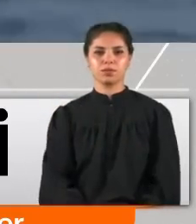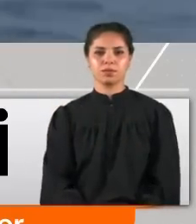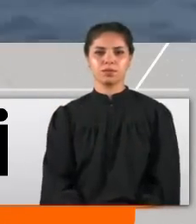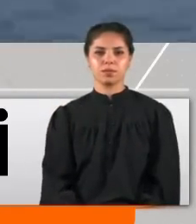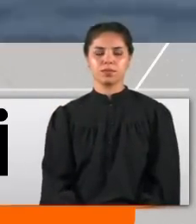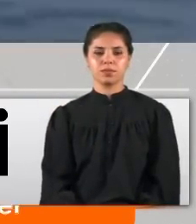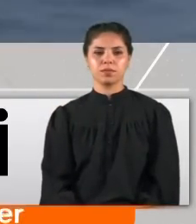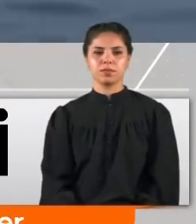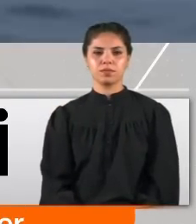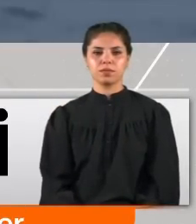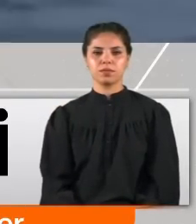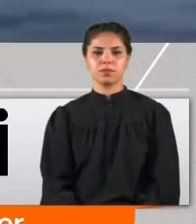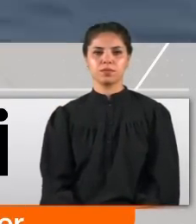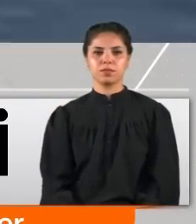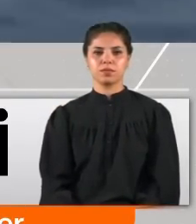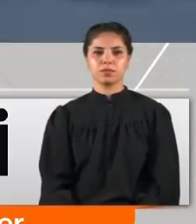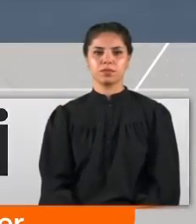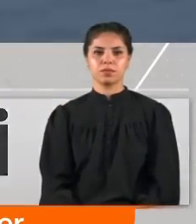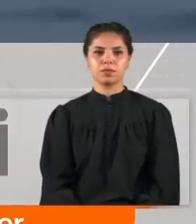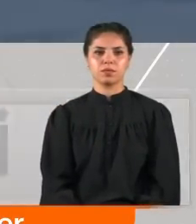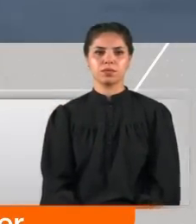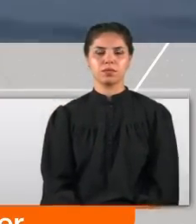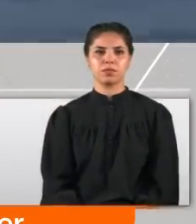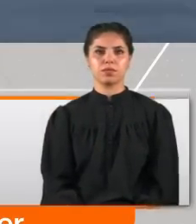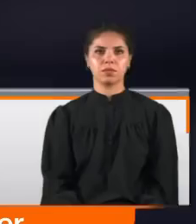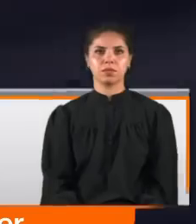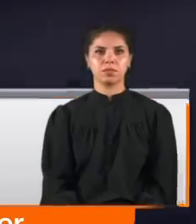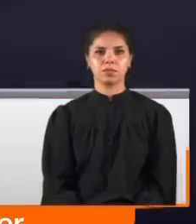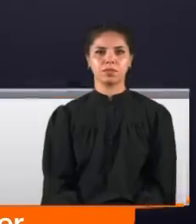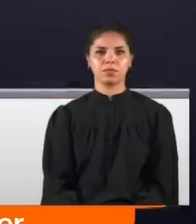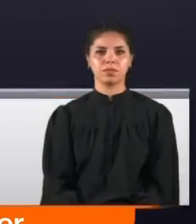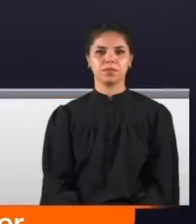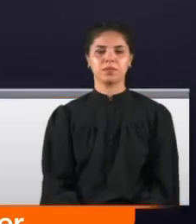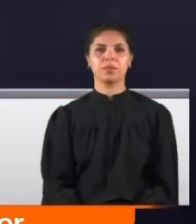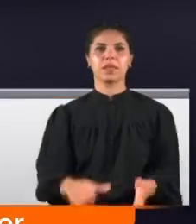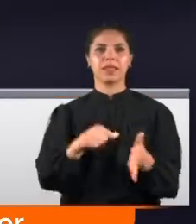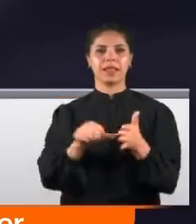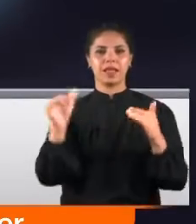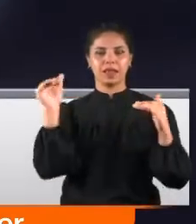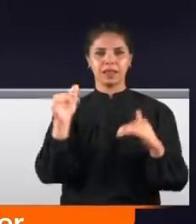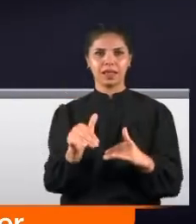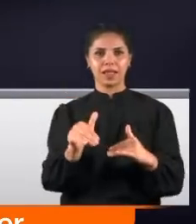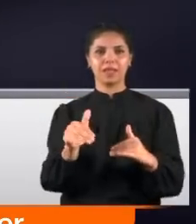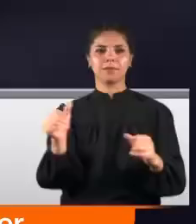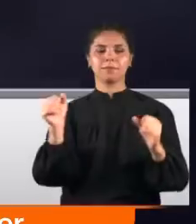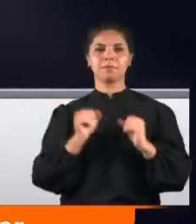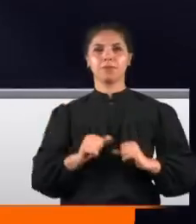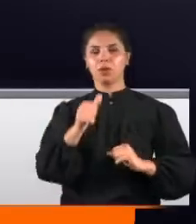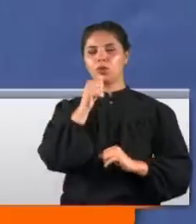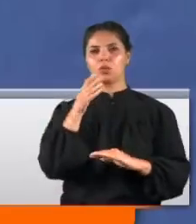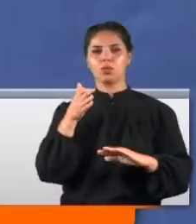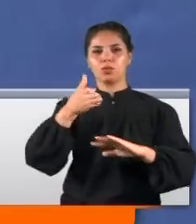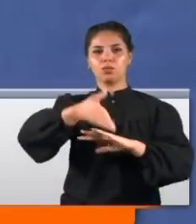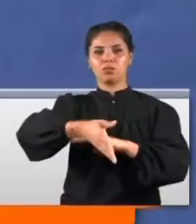için küçük küçük mikro donuklar oluşuyor yüzünüzde. Belirlenen tarih geldiğinde de büyük bir azimle suya girdi.